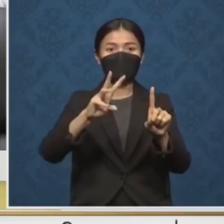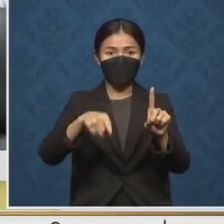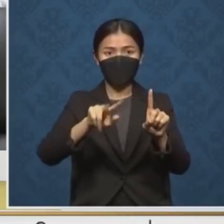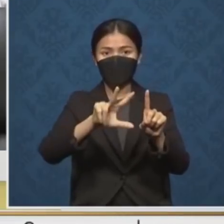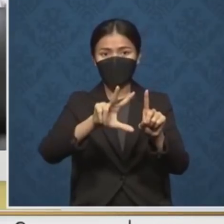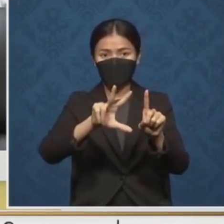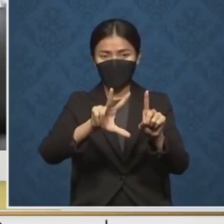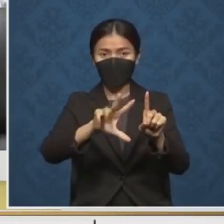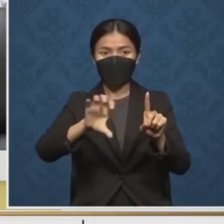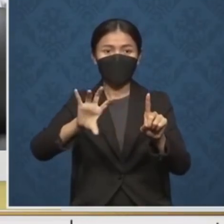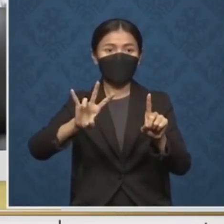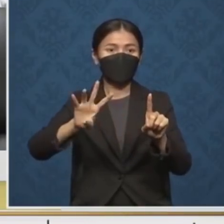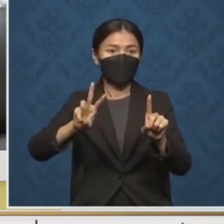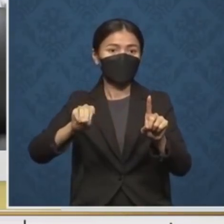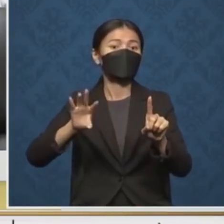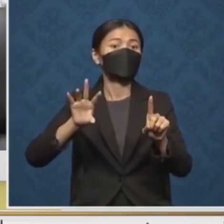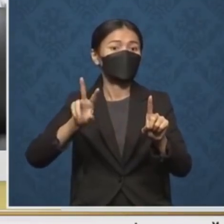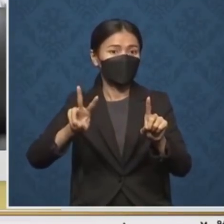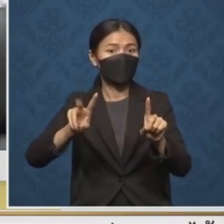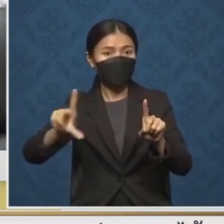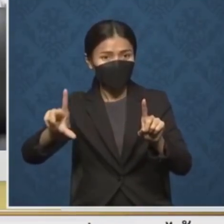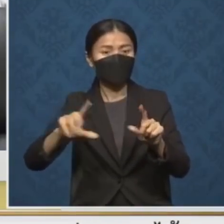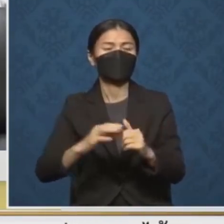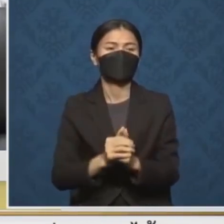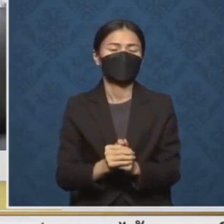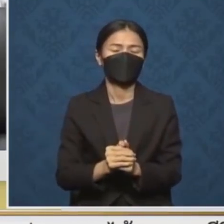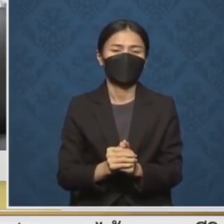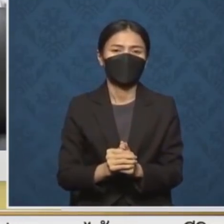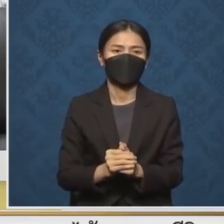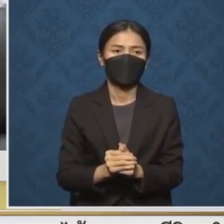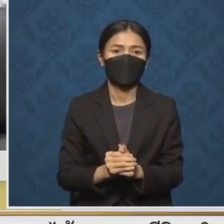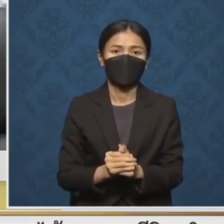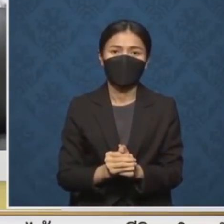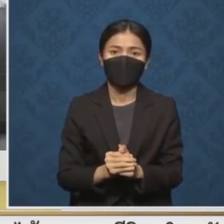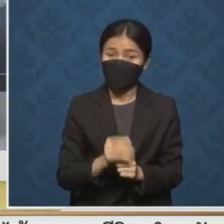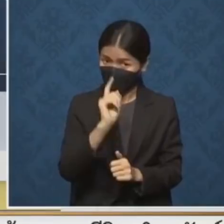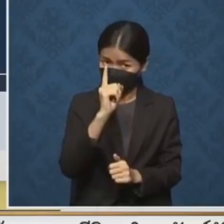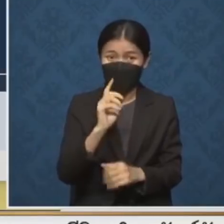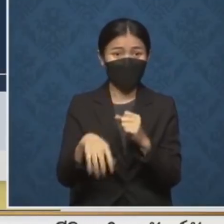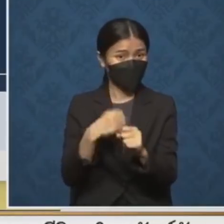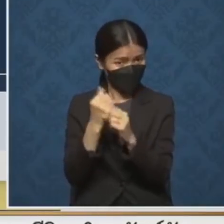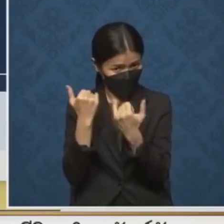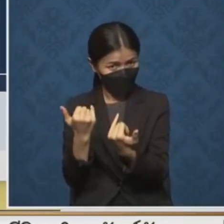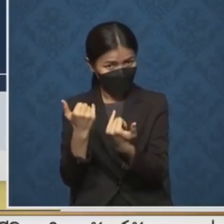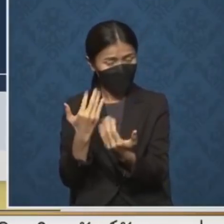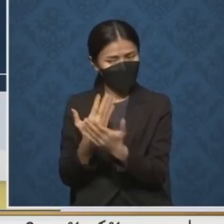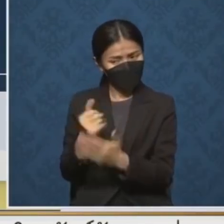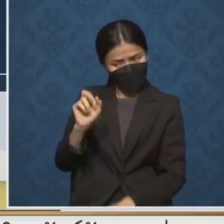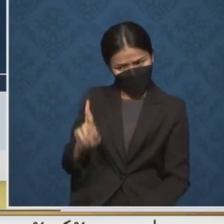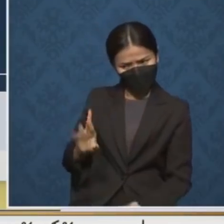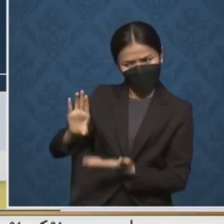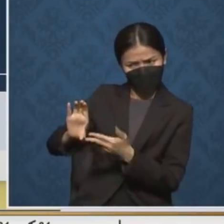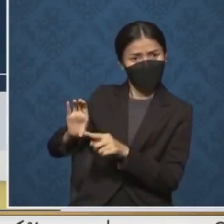16,362 ล้านบาทเศษนะคะโดยที่ในความเป็นจริงแล้วในปีนี้ก็มีการตั้งเงินสำรองจ่ายเพื่อกรณีฉุกเฉินจำเป็นอยู่แ